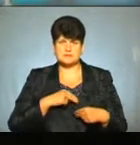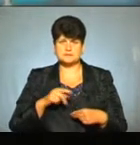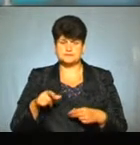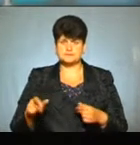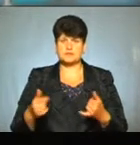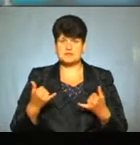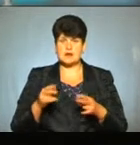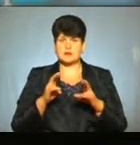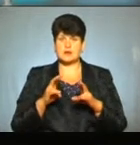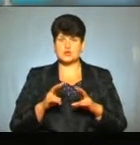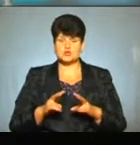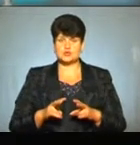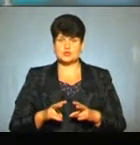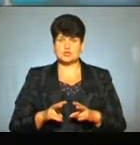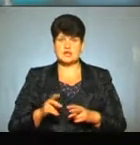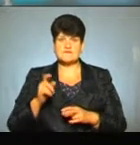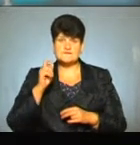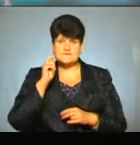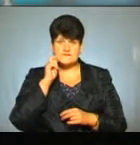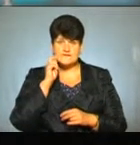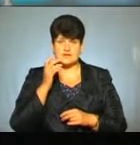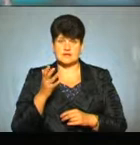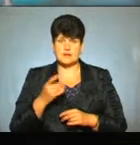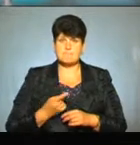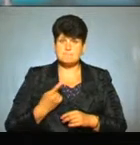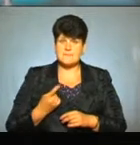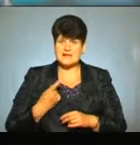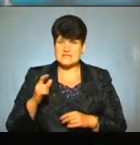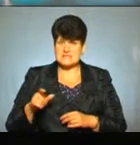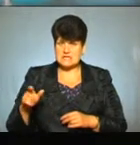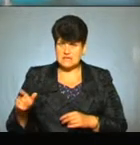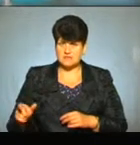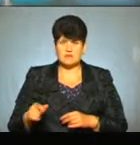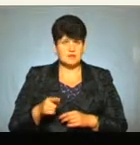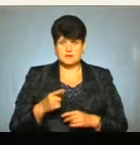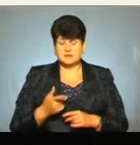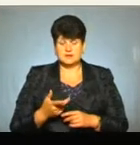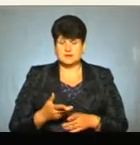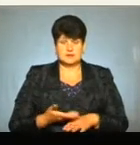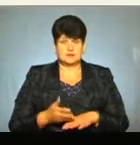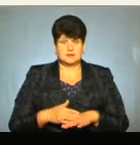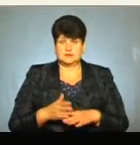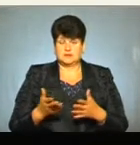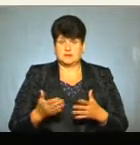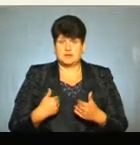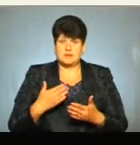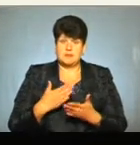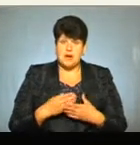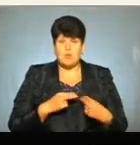так? І ми зараз, аналізуючи вік майстрів, він насправді плачевний. Ми